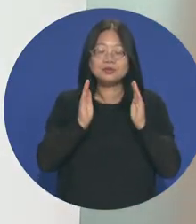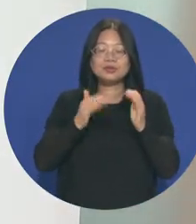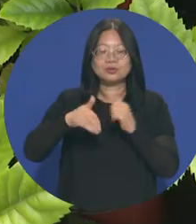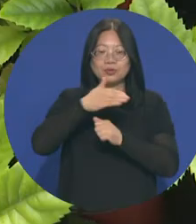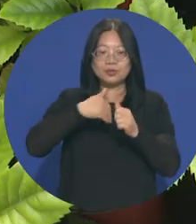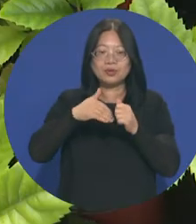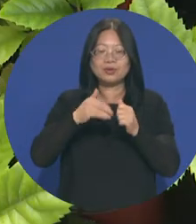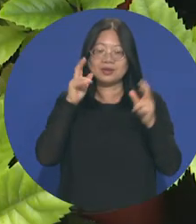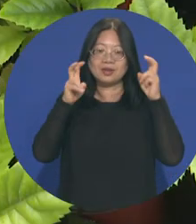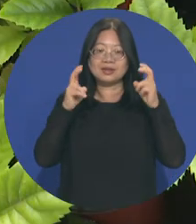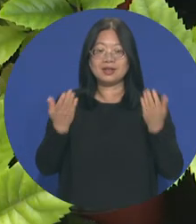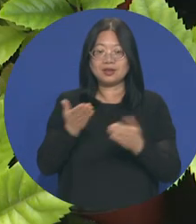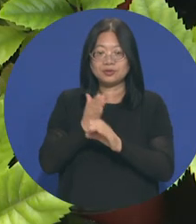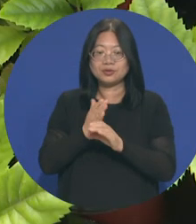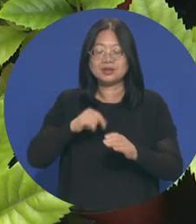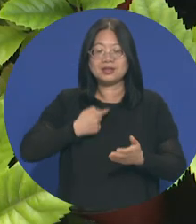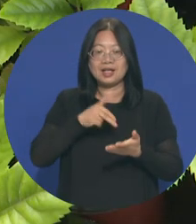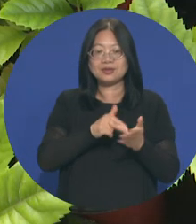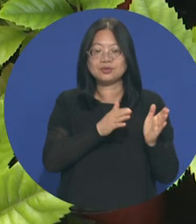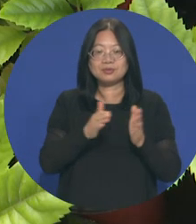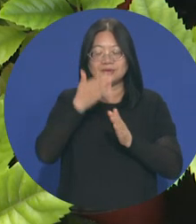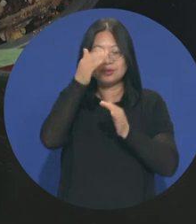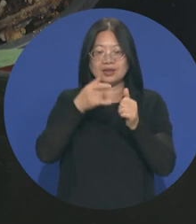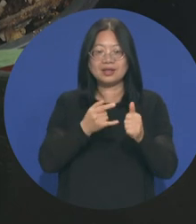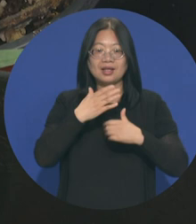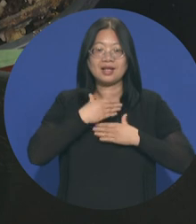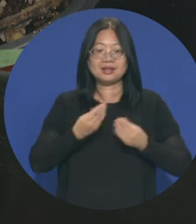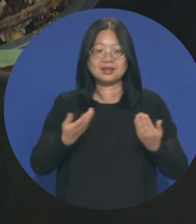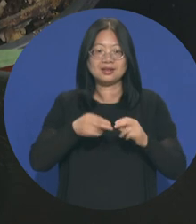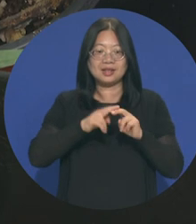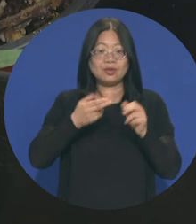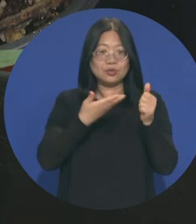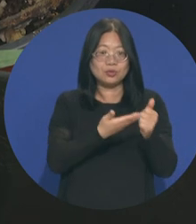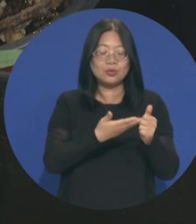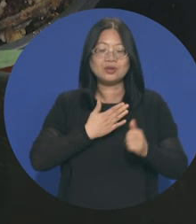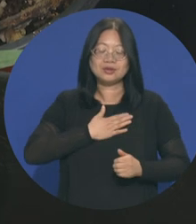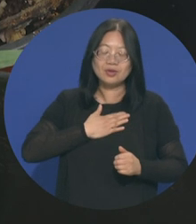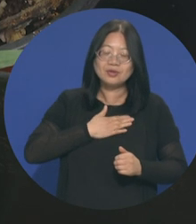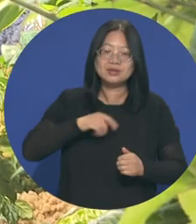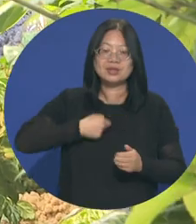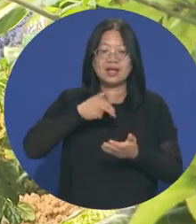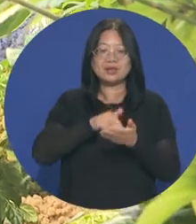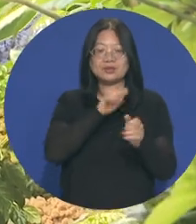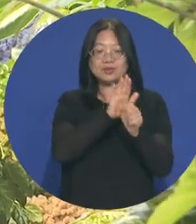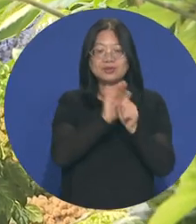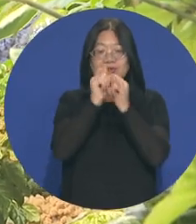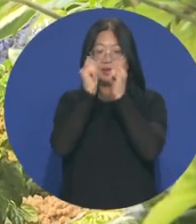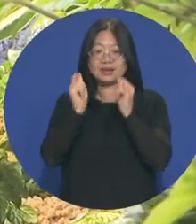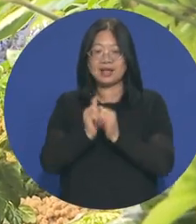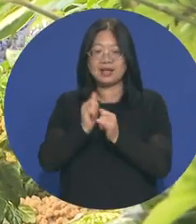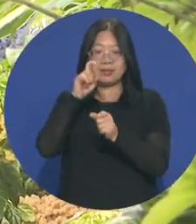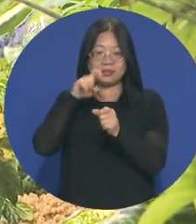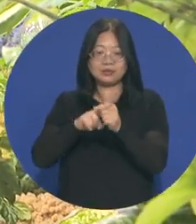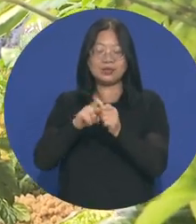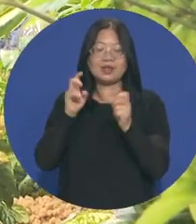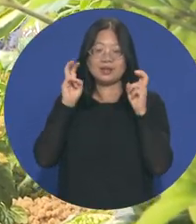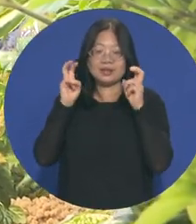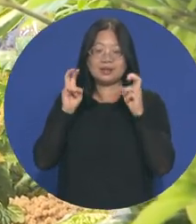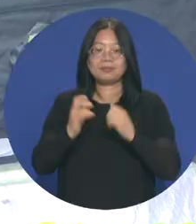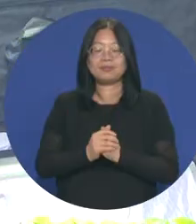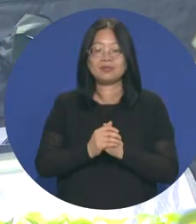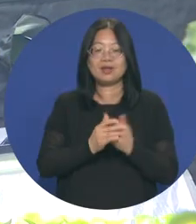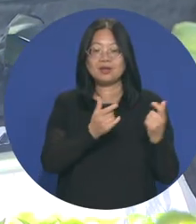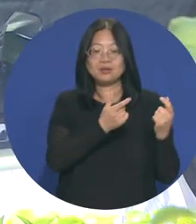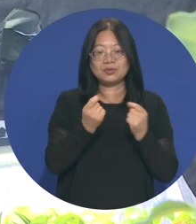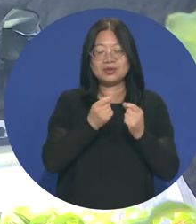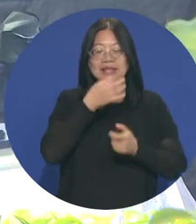있는데 자립 준비 청년들에게 안정적인 일자리를 제공하고 정서적인 자립까지 돕는 사회적 기업입니다.